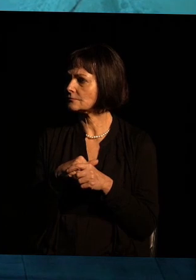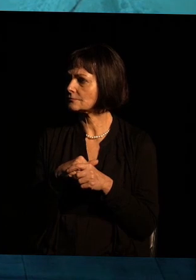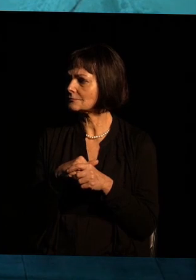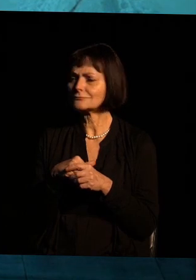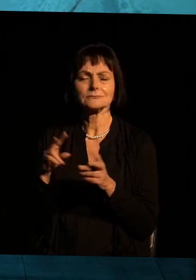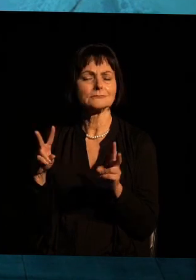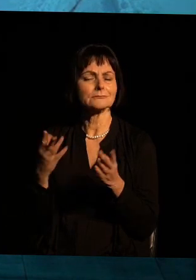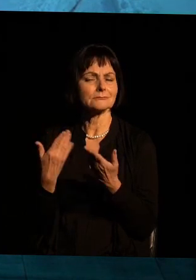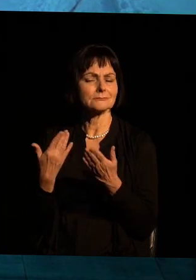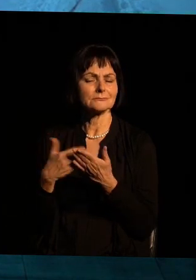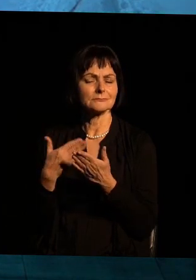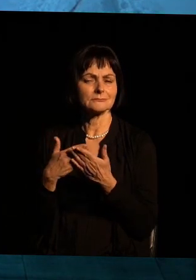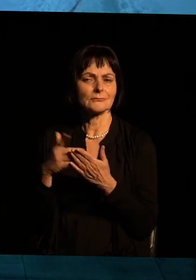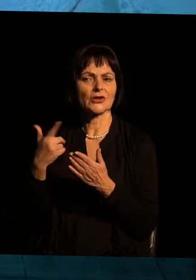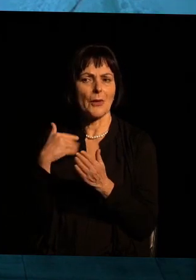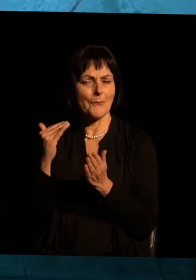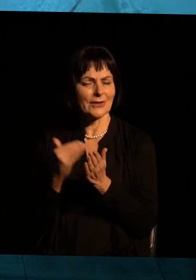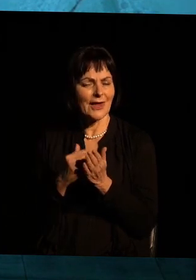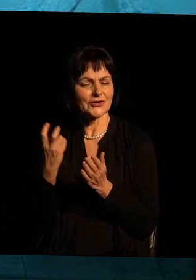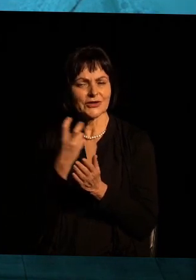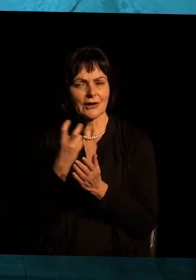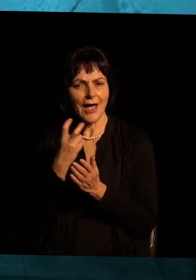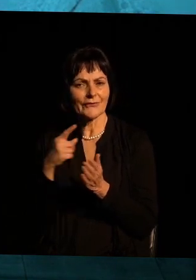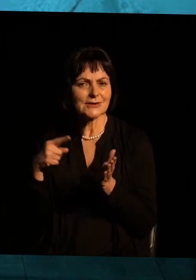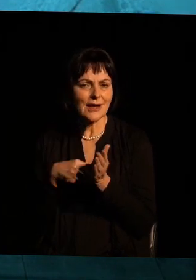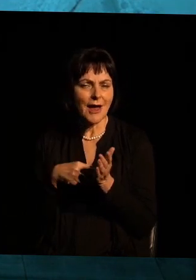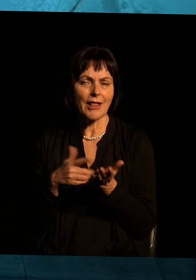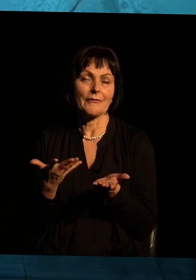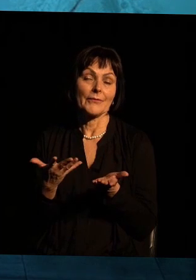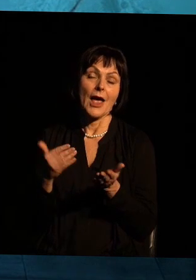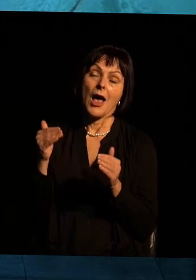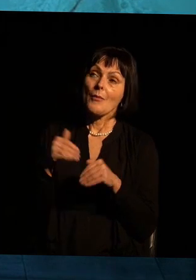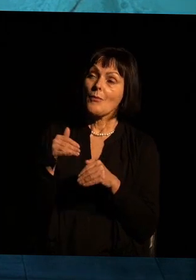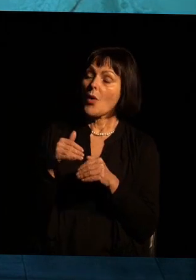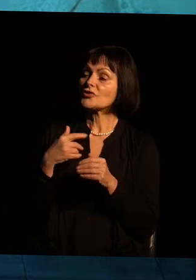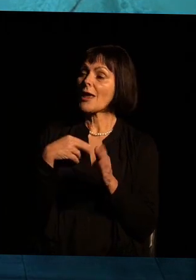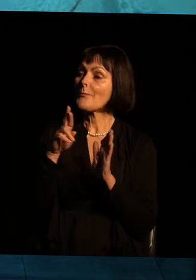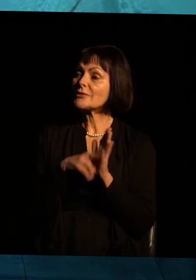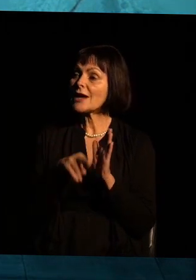I to z czego to wynika? Czy z tego, że to jest mniej atrakcyjny cel, czy też może z przepisów Parku Narodowego